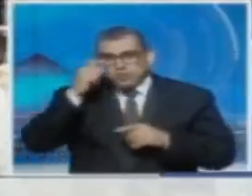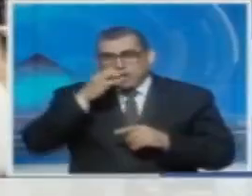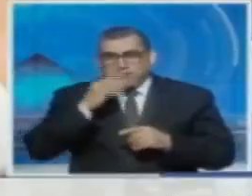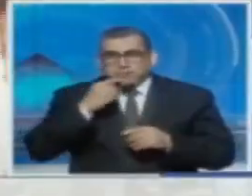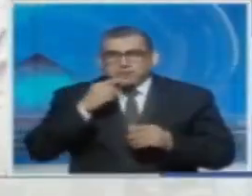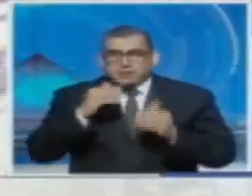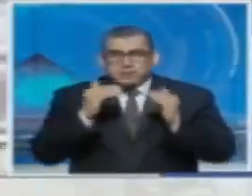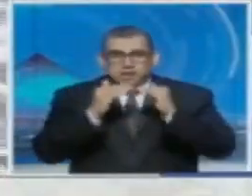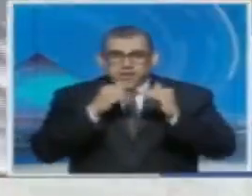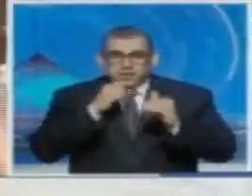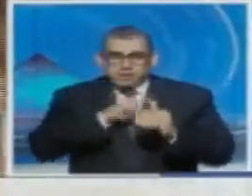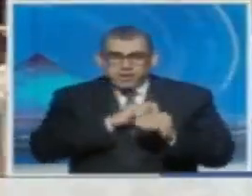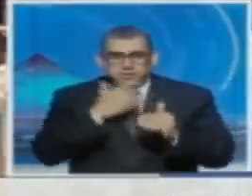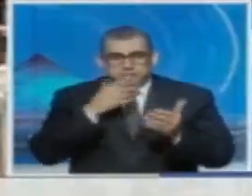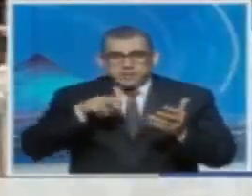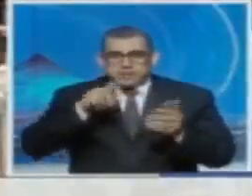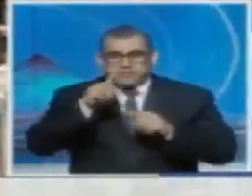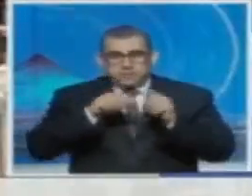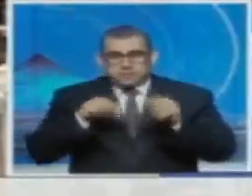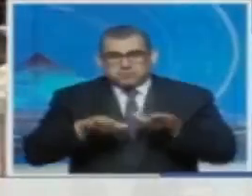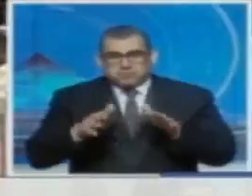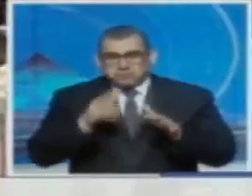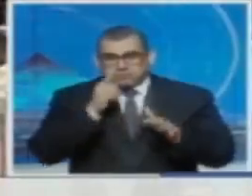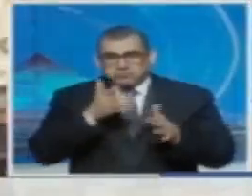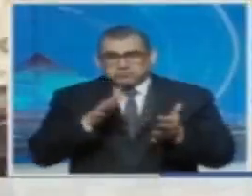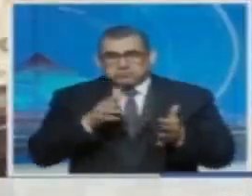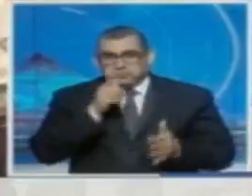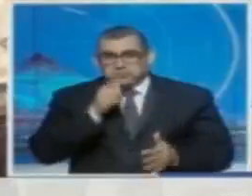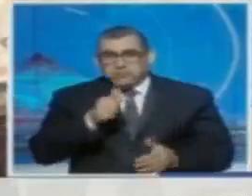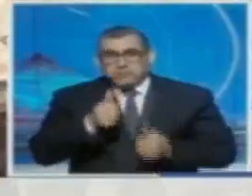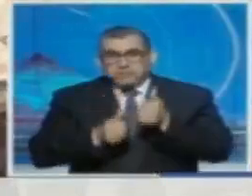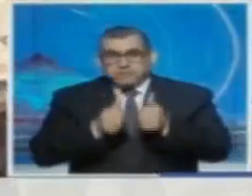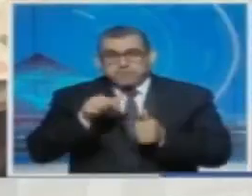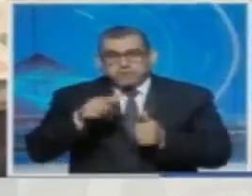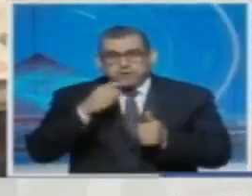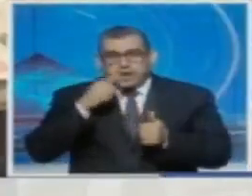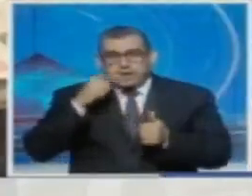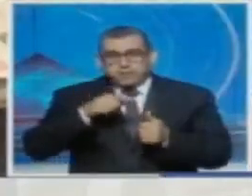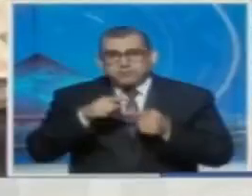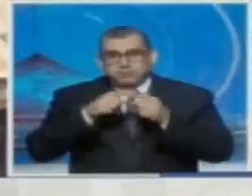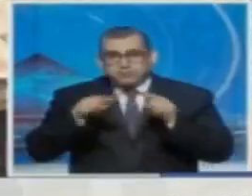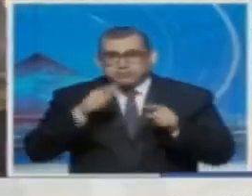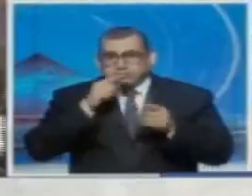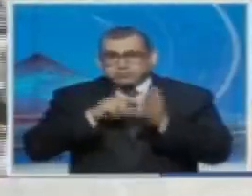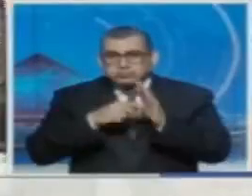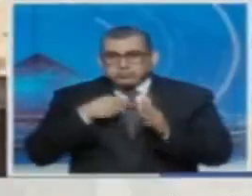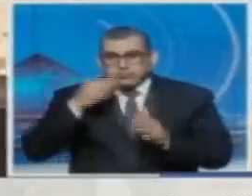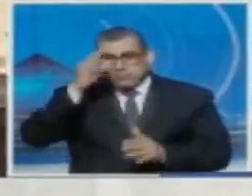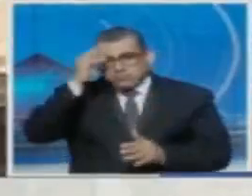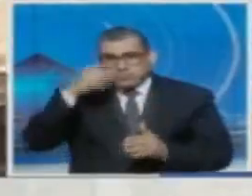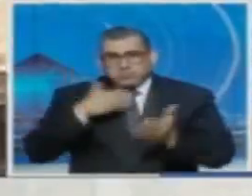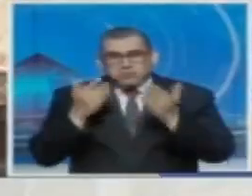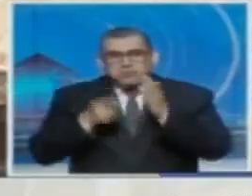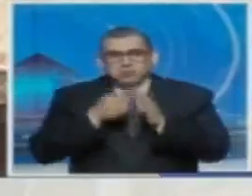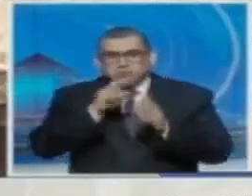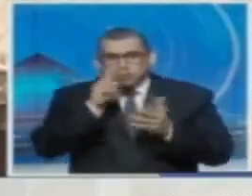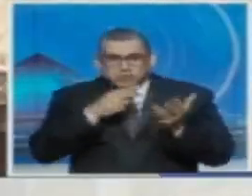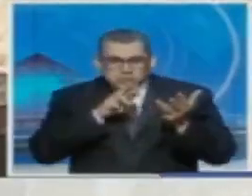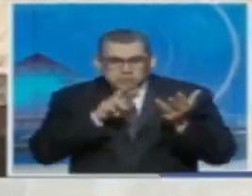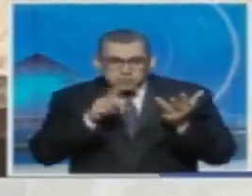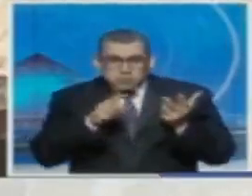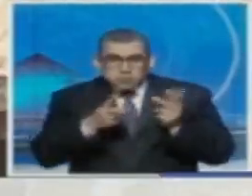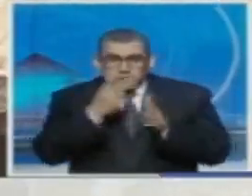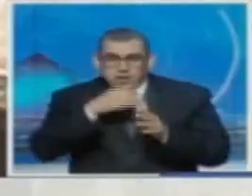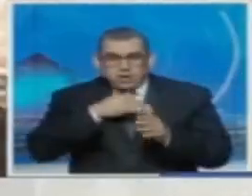العادي 70%، يعني كان حلو والله. الامتحان فيه تركات بالهبل، يعني الواحد لو ما قراش السؤال مرة واتنين وتلاتة مش هيعرف يحل